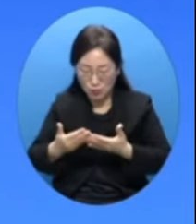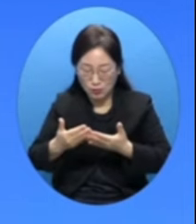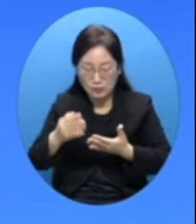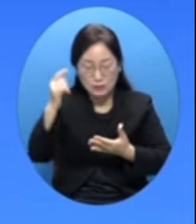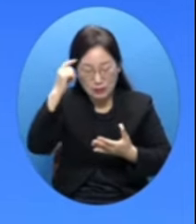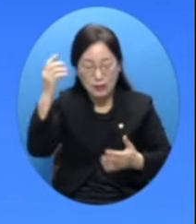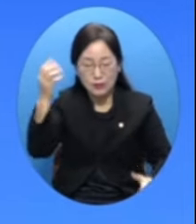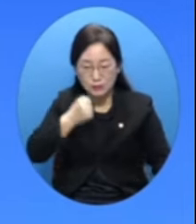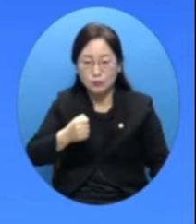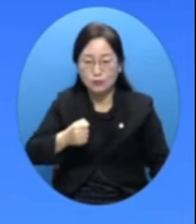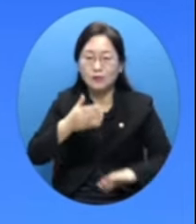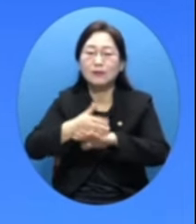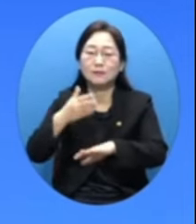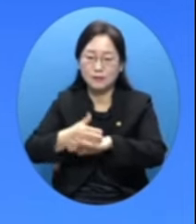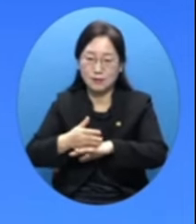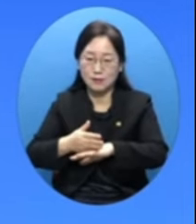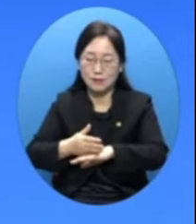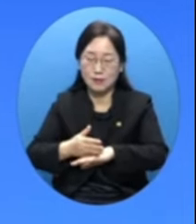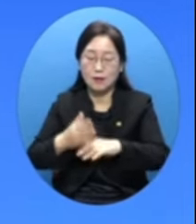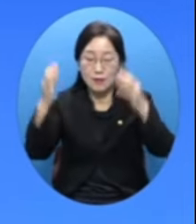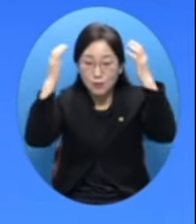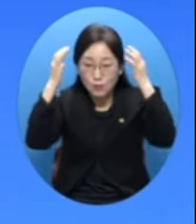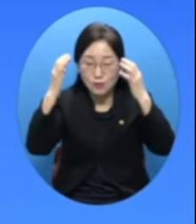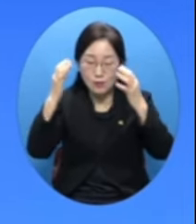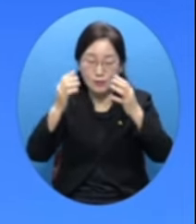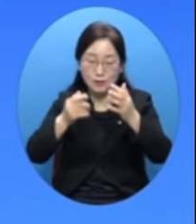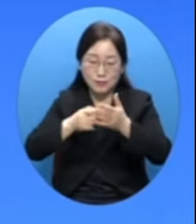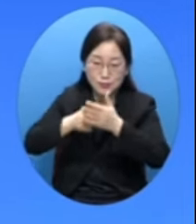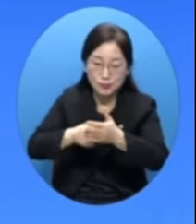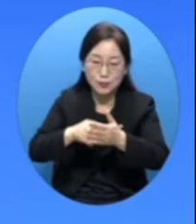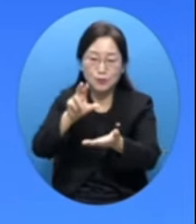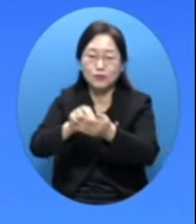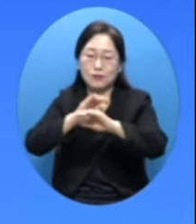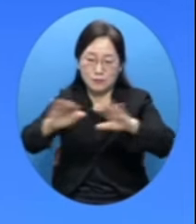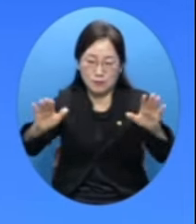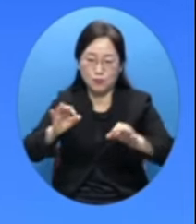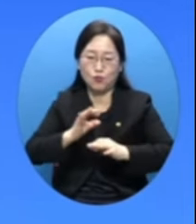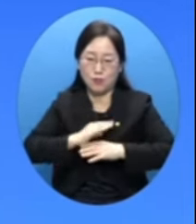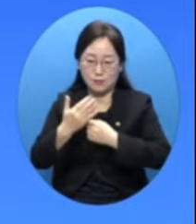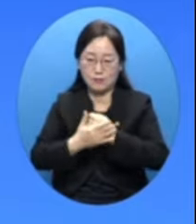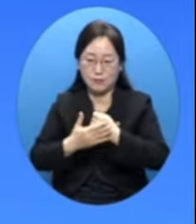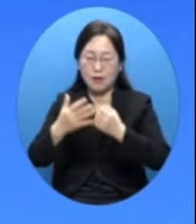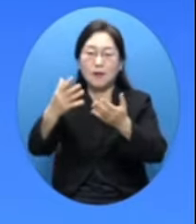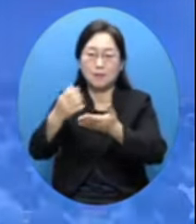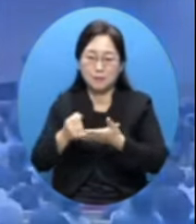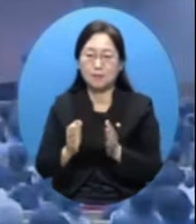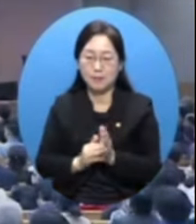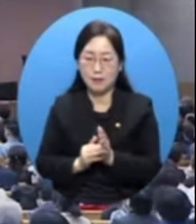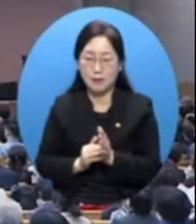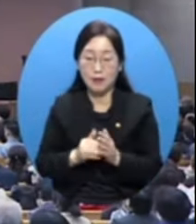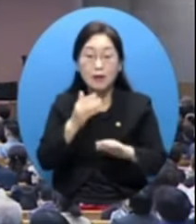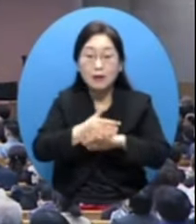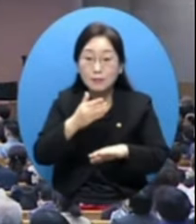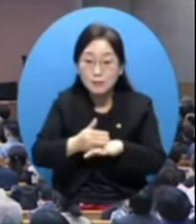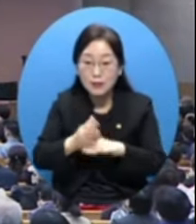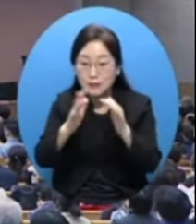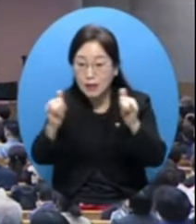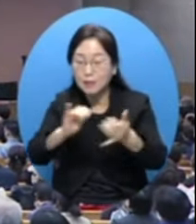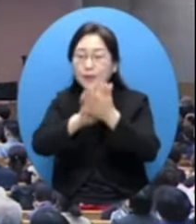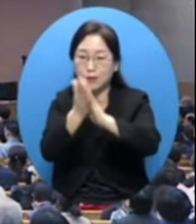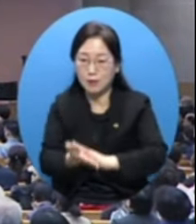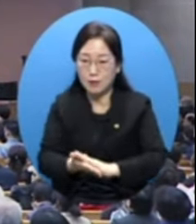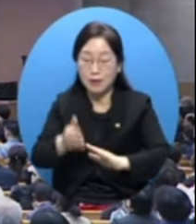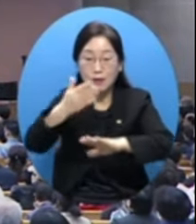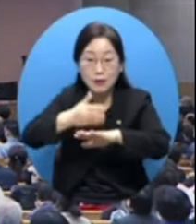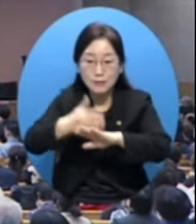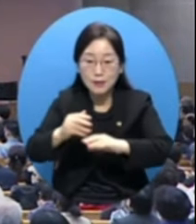바라보고 감사했기 때문에 고난을 극복하고 문제를 해결하는 놀라운 은혜를 얻게 된 것입니다. 감사가 사람을 변화시키는 것입니다. 감사가